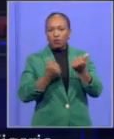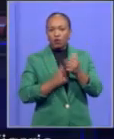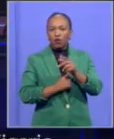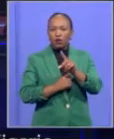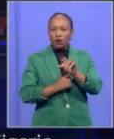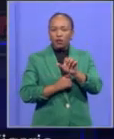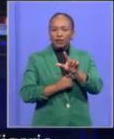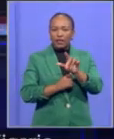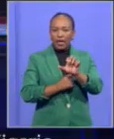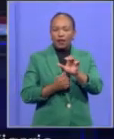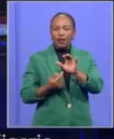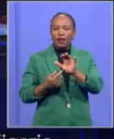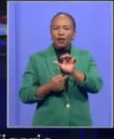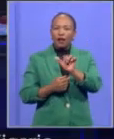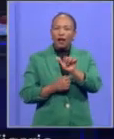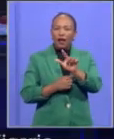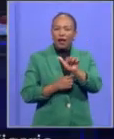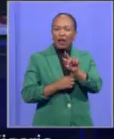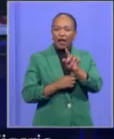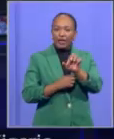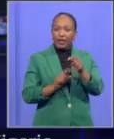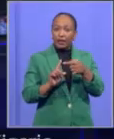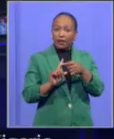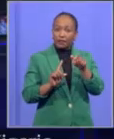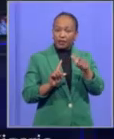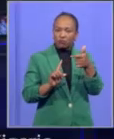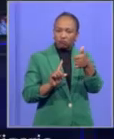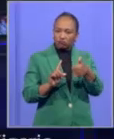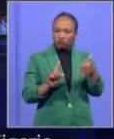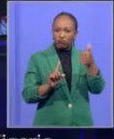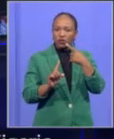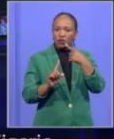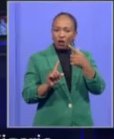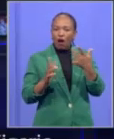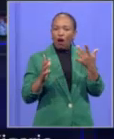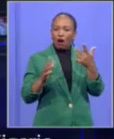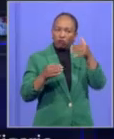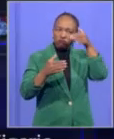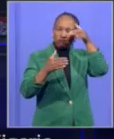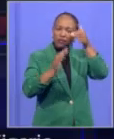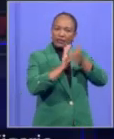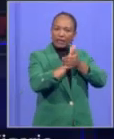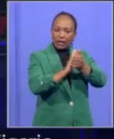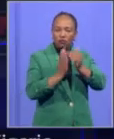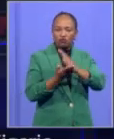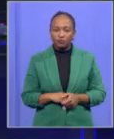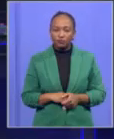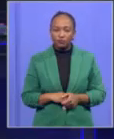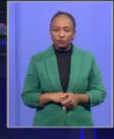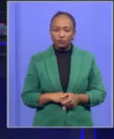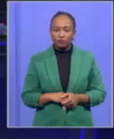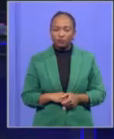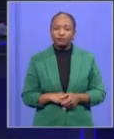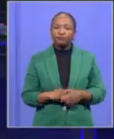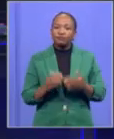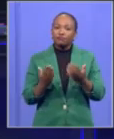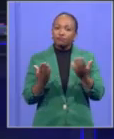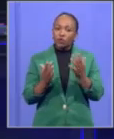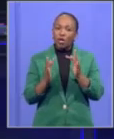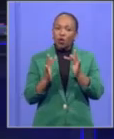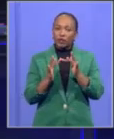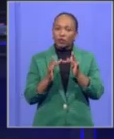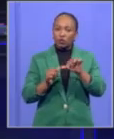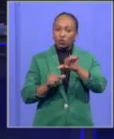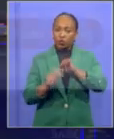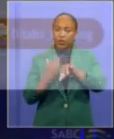Alake o re tshebedisano mmoho ena e boetse kenyeletsa ho arolelana tsebo mo le ho hodisa moruo wa tsona Muyo ka ikopanya le rona